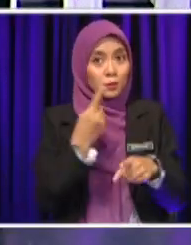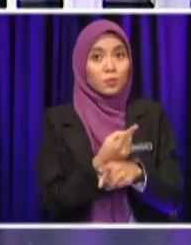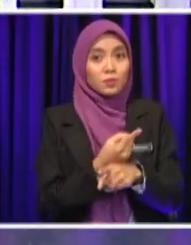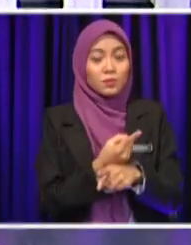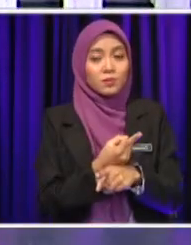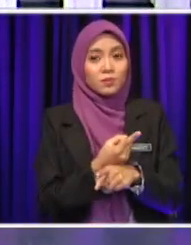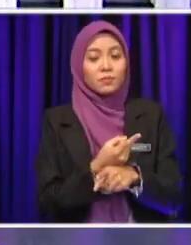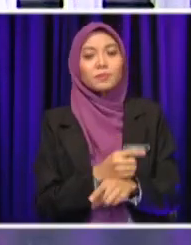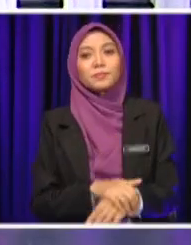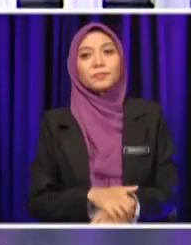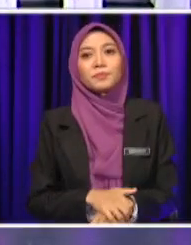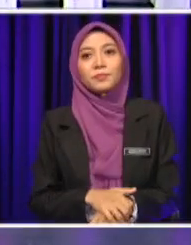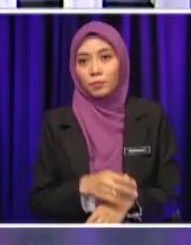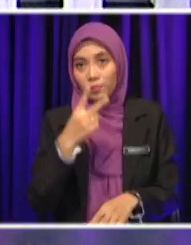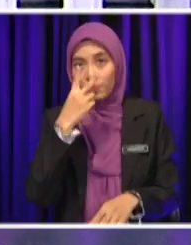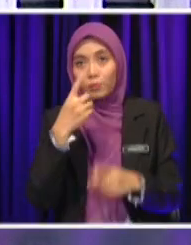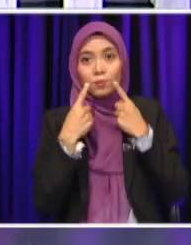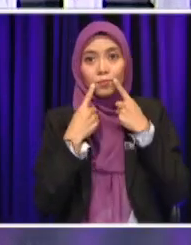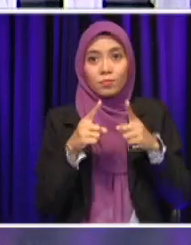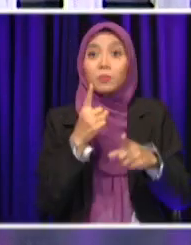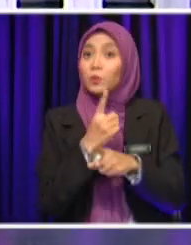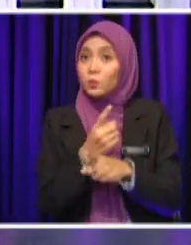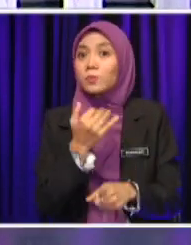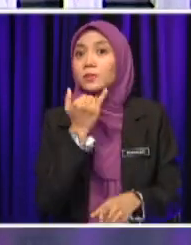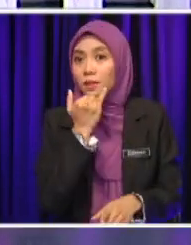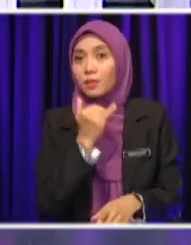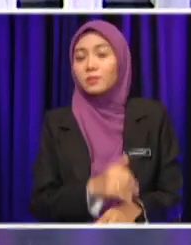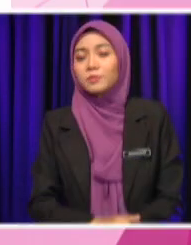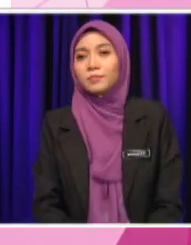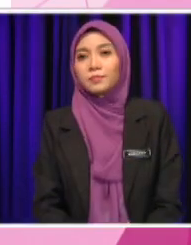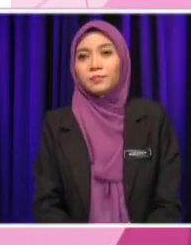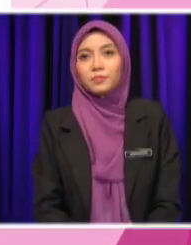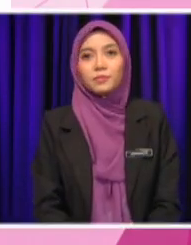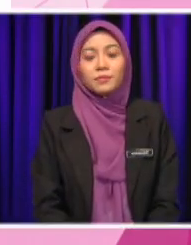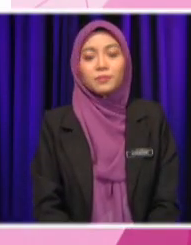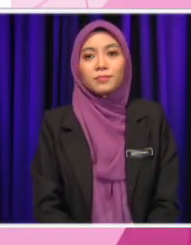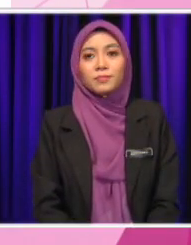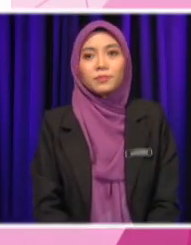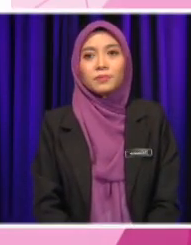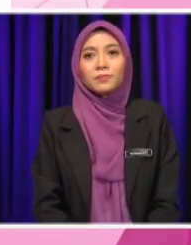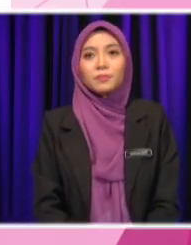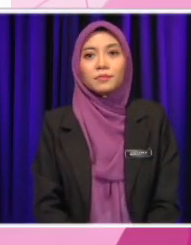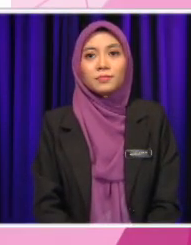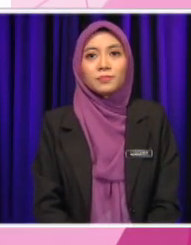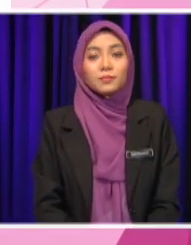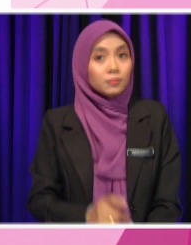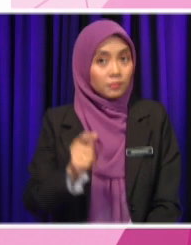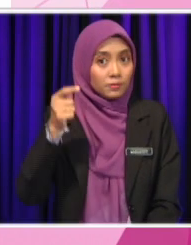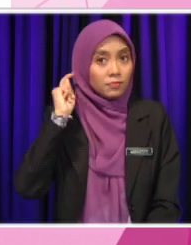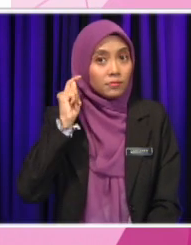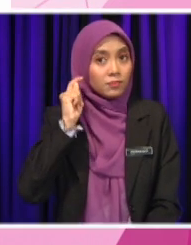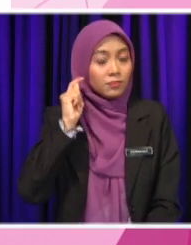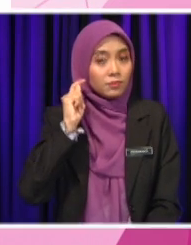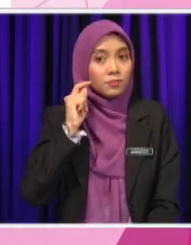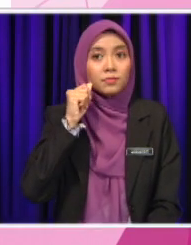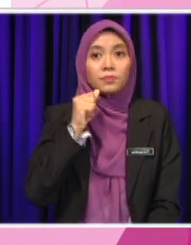tu. Kita cuba tengok betul ke tak jawapan Aiman ya. Okey. Kalau jawapan Aiman tadi, Aiman kata dia menunjukkan